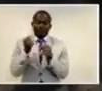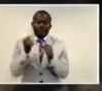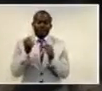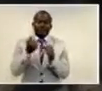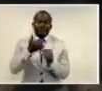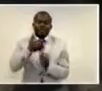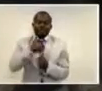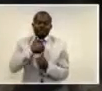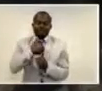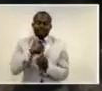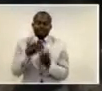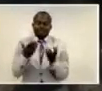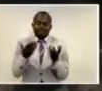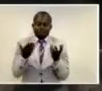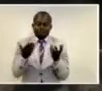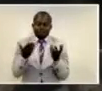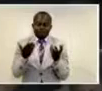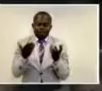igirira